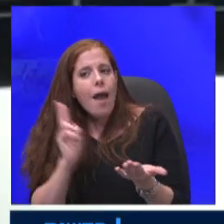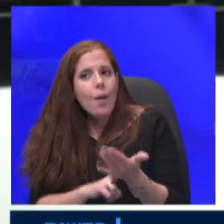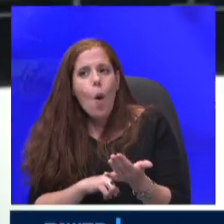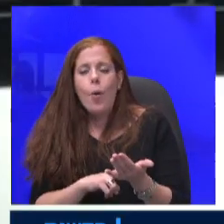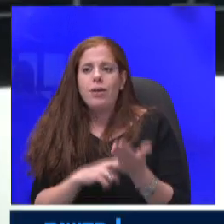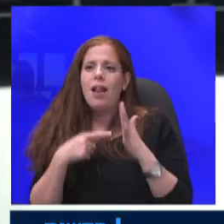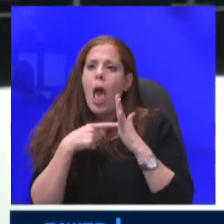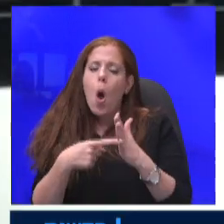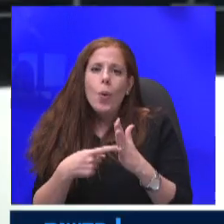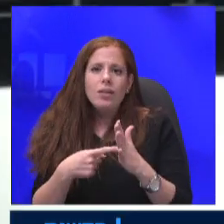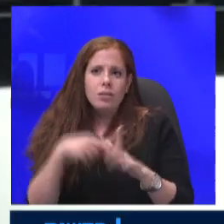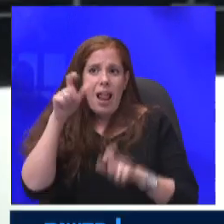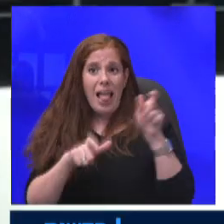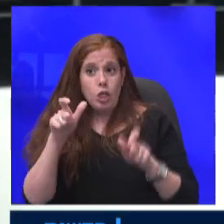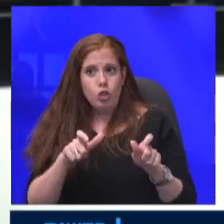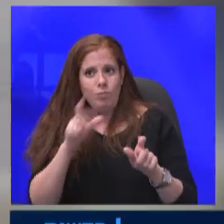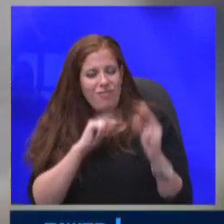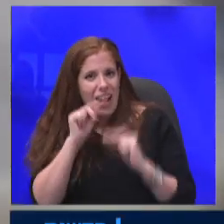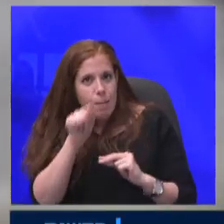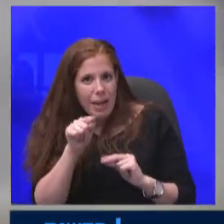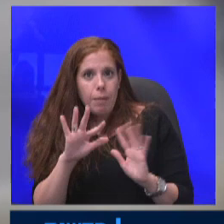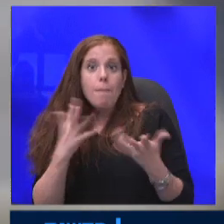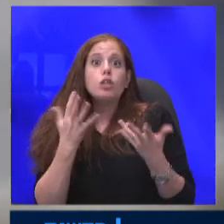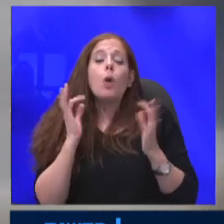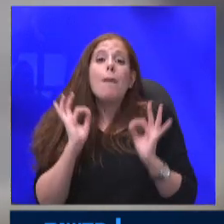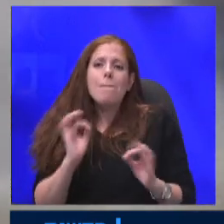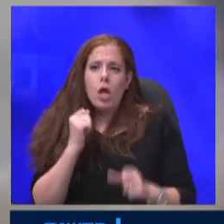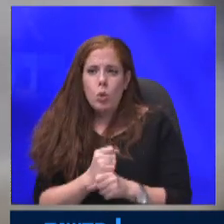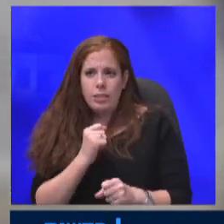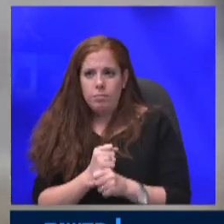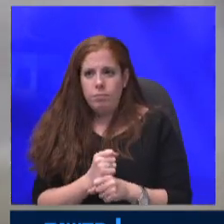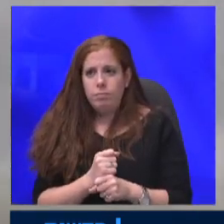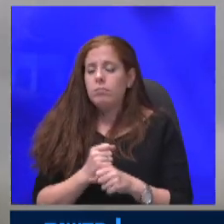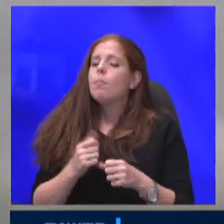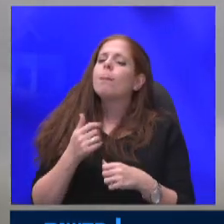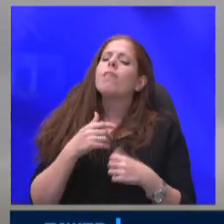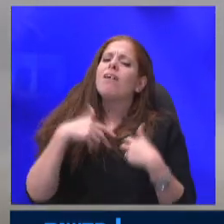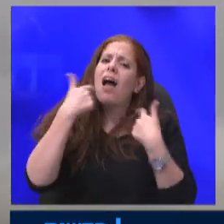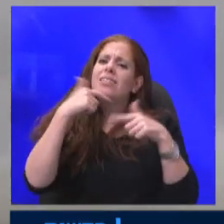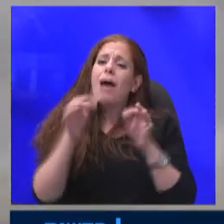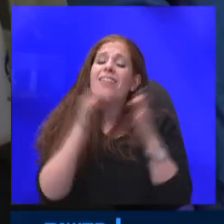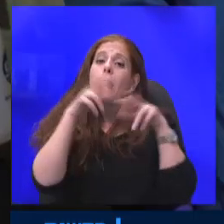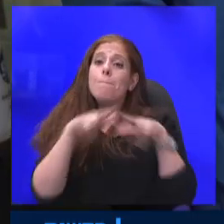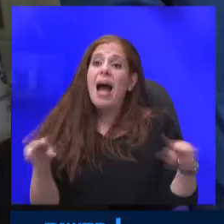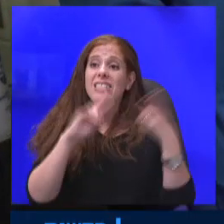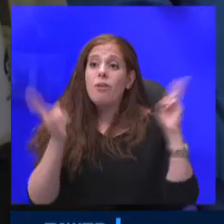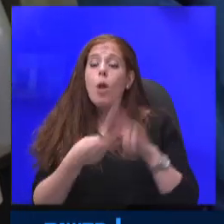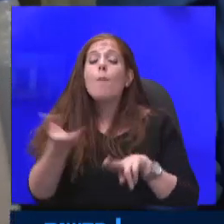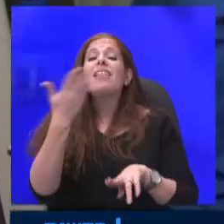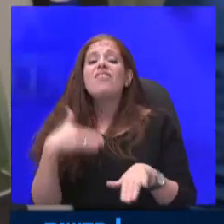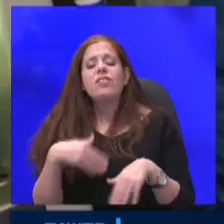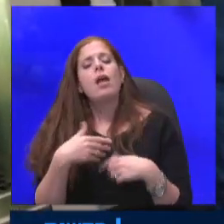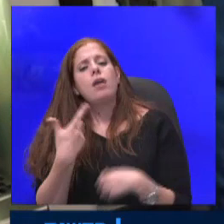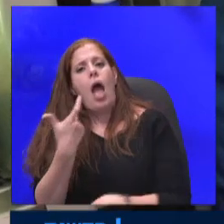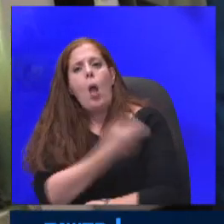showing people and talking to them about what we actually do. מסע הסברה החל בארץ ובעולם עוד לפני חלוקת החיסונים הראשונה, והוא